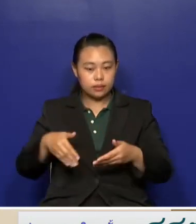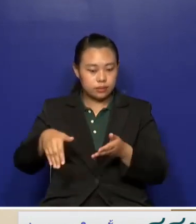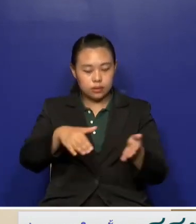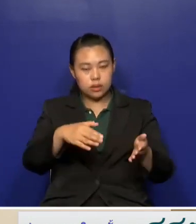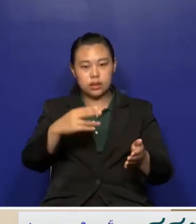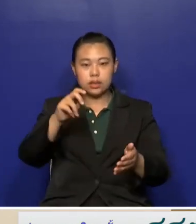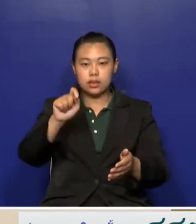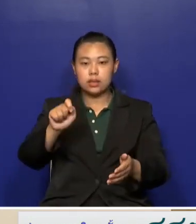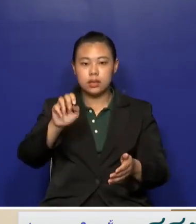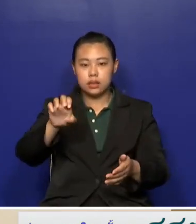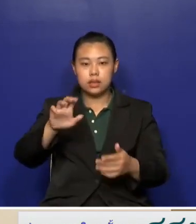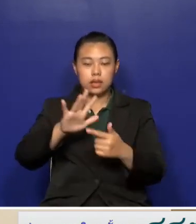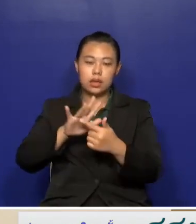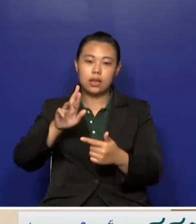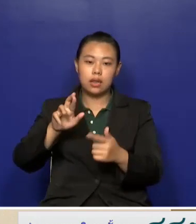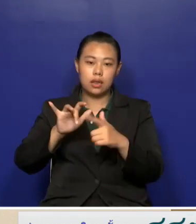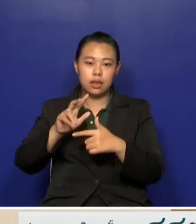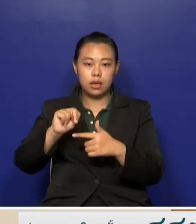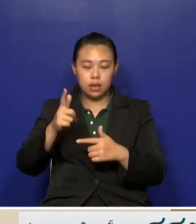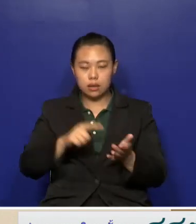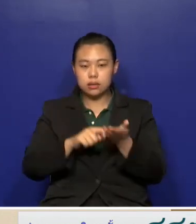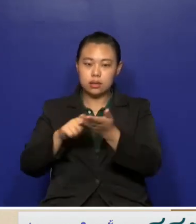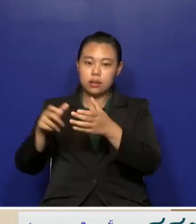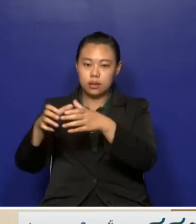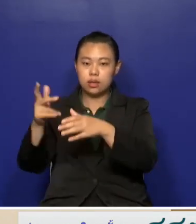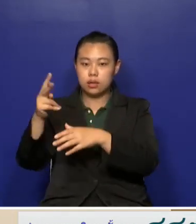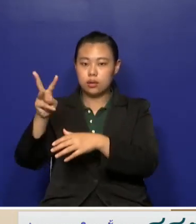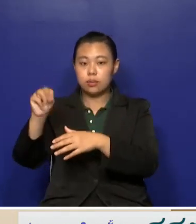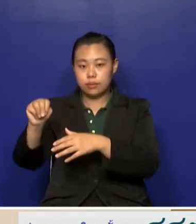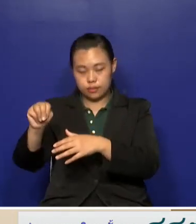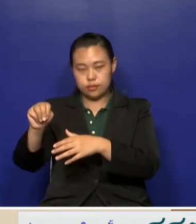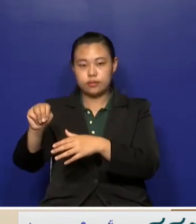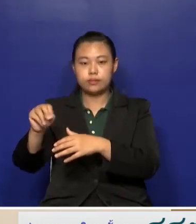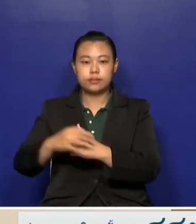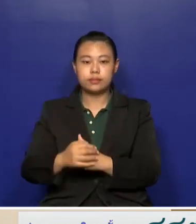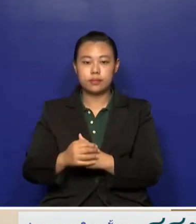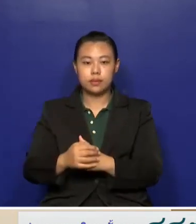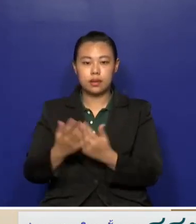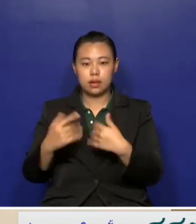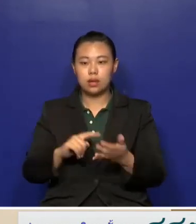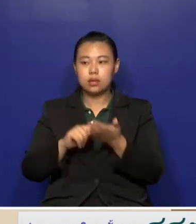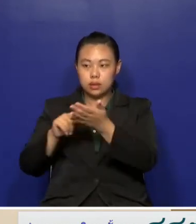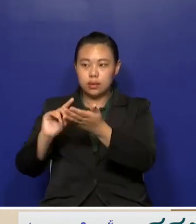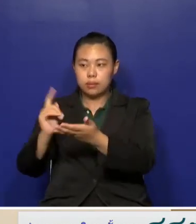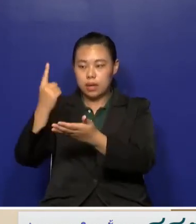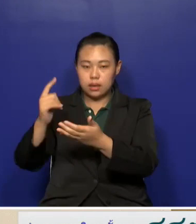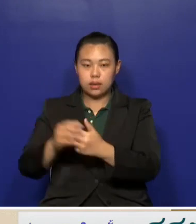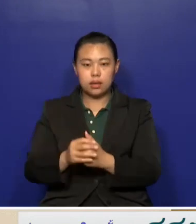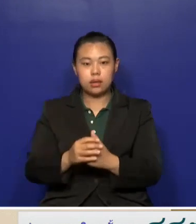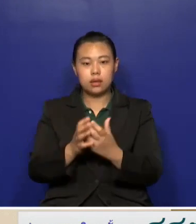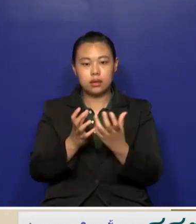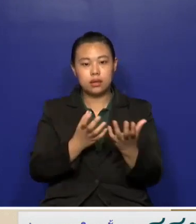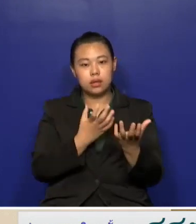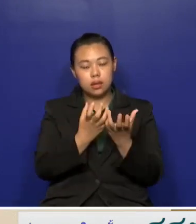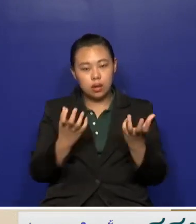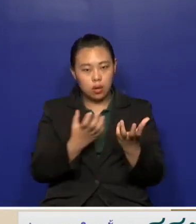ะครับก็ได้นำเสนอไปที่ครม.ด้วยนะครับแล้วก็เดี๋ยวก็จะนำเสนอไปอีกนะครับเรื่องของการจัดซื้อจัดจ้างแบบคุณภา